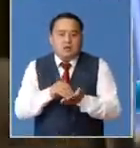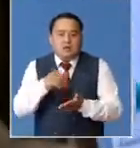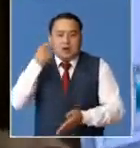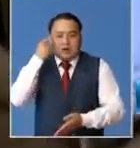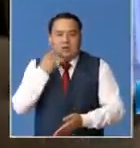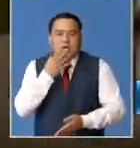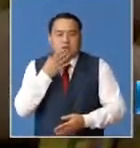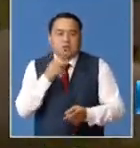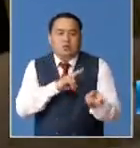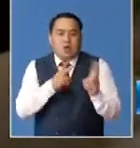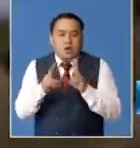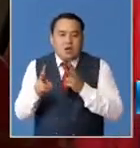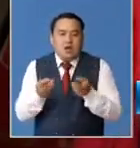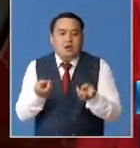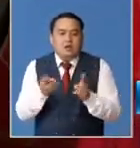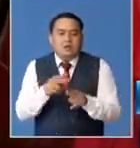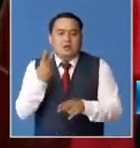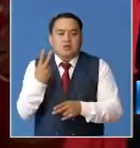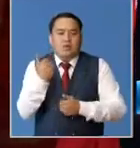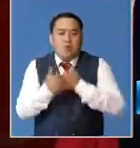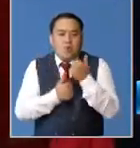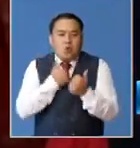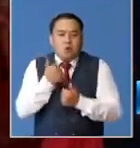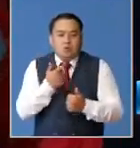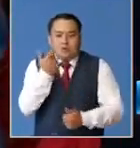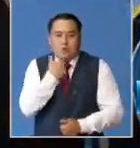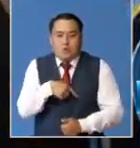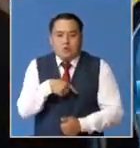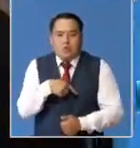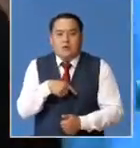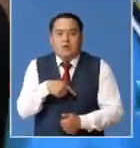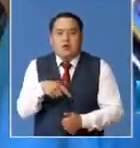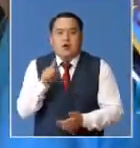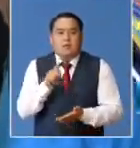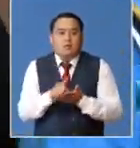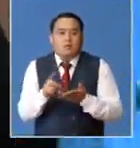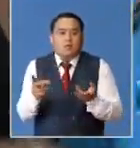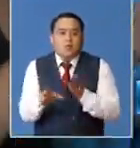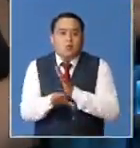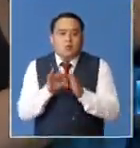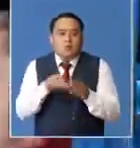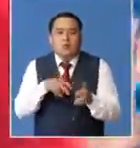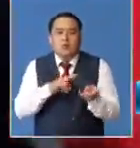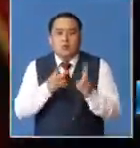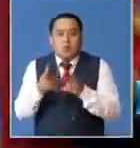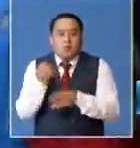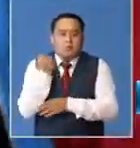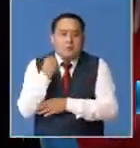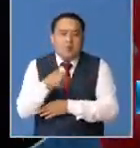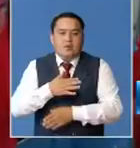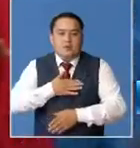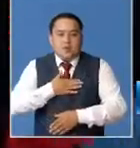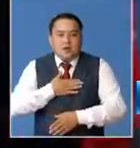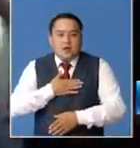киргизском народном танце. На остальных двух конкурсант по своему усмотрению должен был представить музыкальный номер. Победу нашему